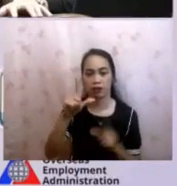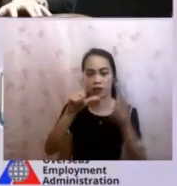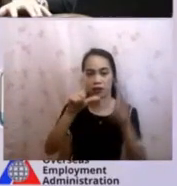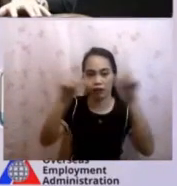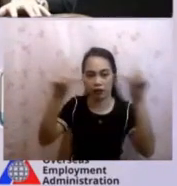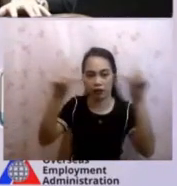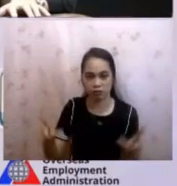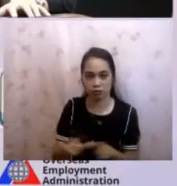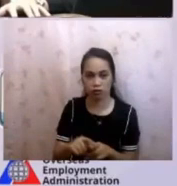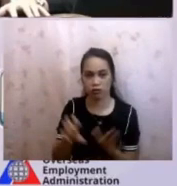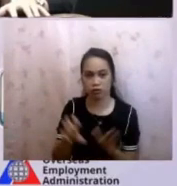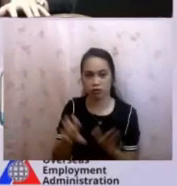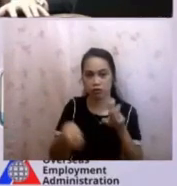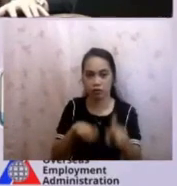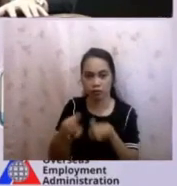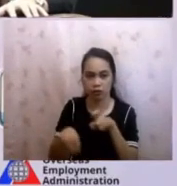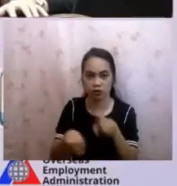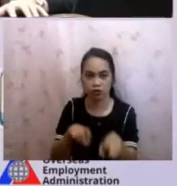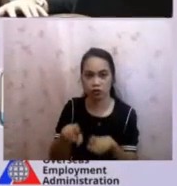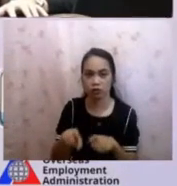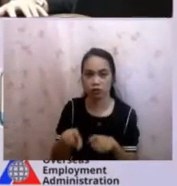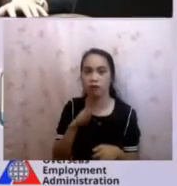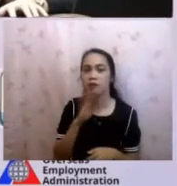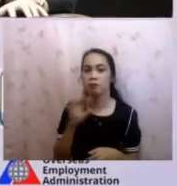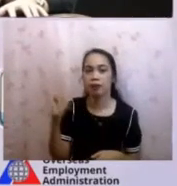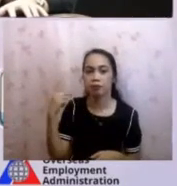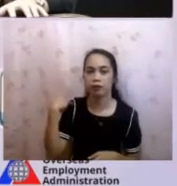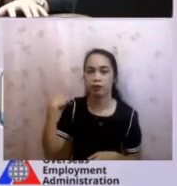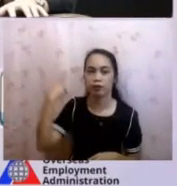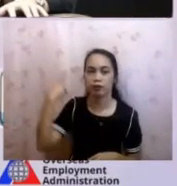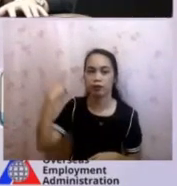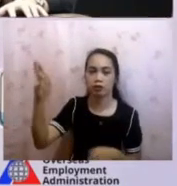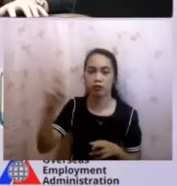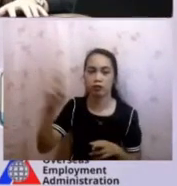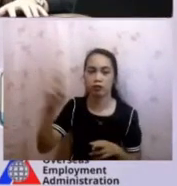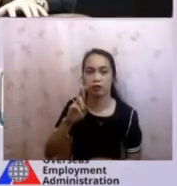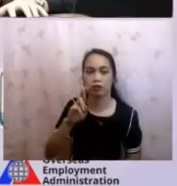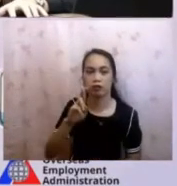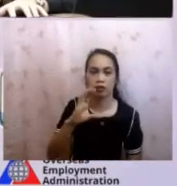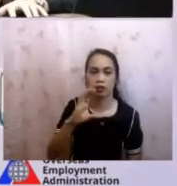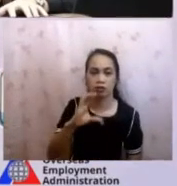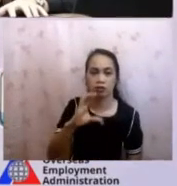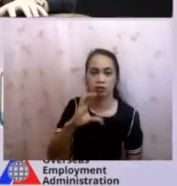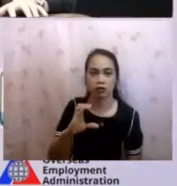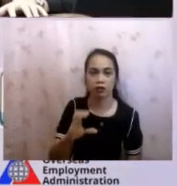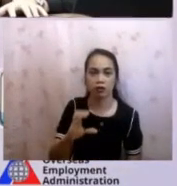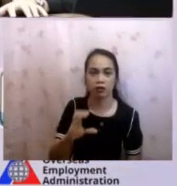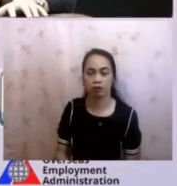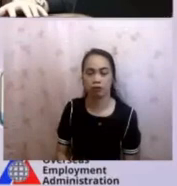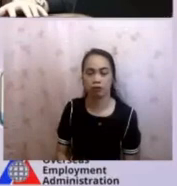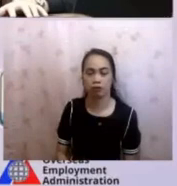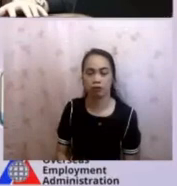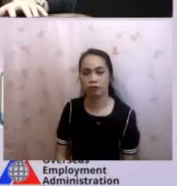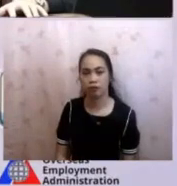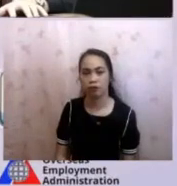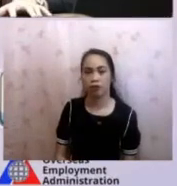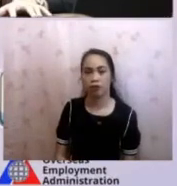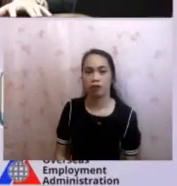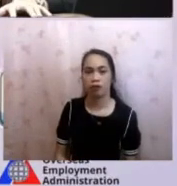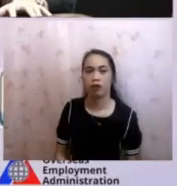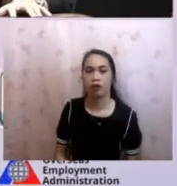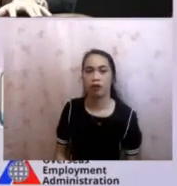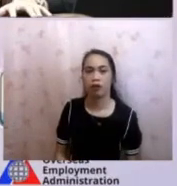ka o professional licensure examination by PRC, dili siya pwede. Di po siya pwede pang Philippine